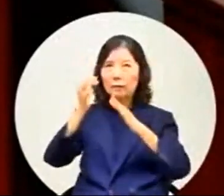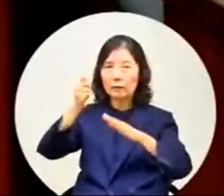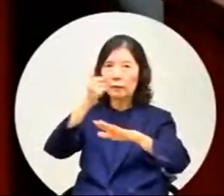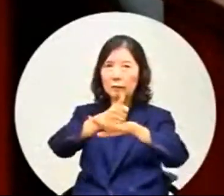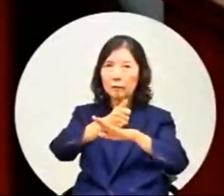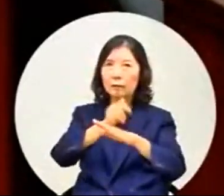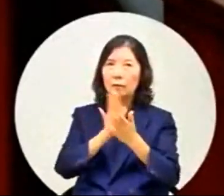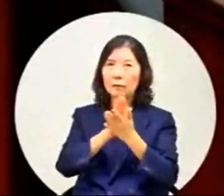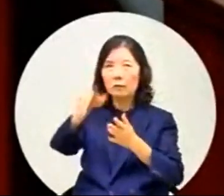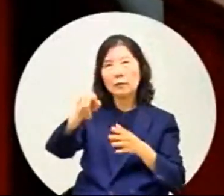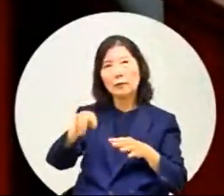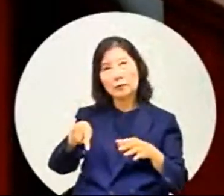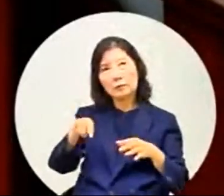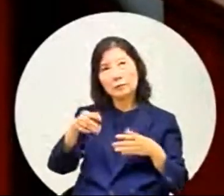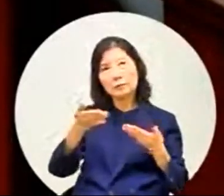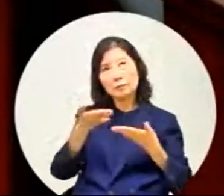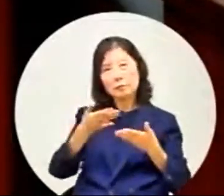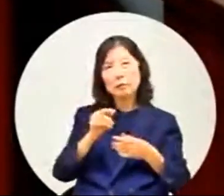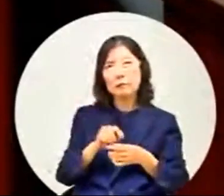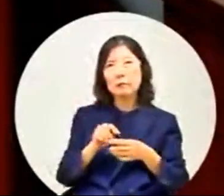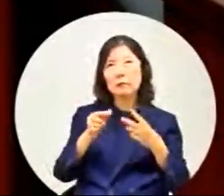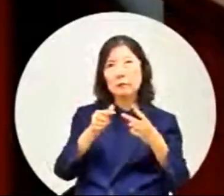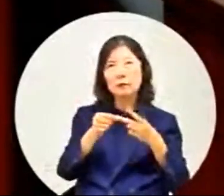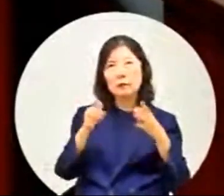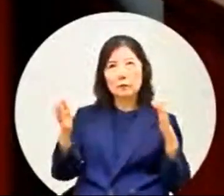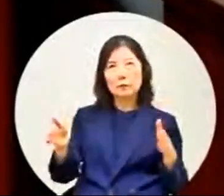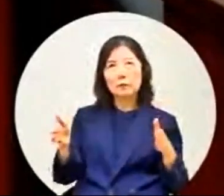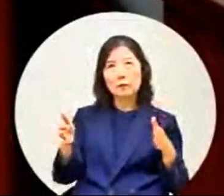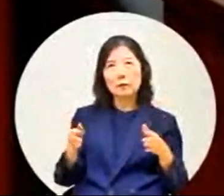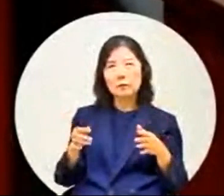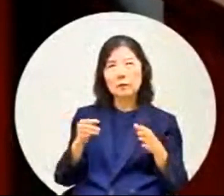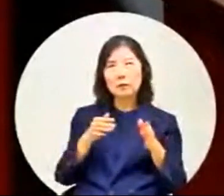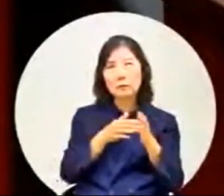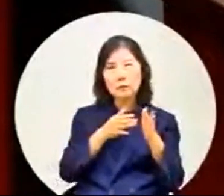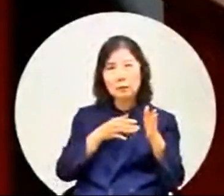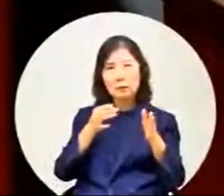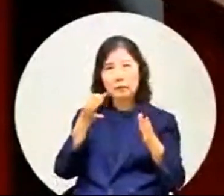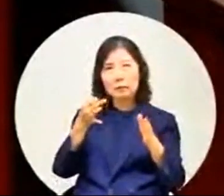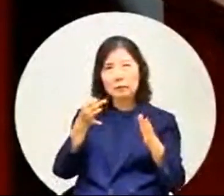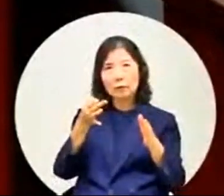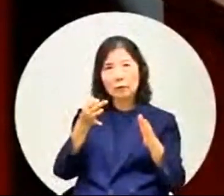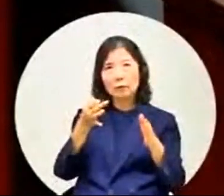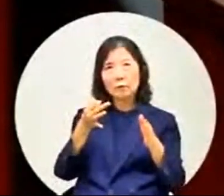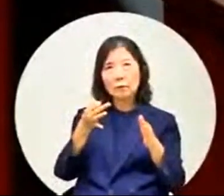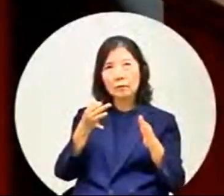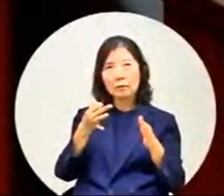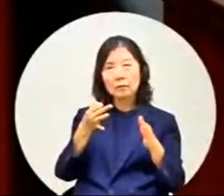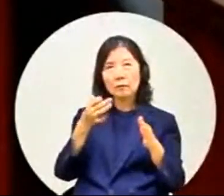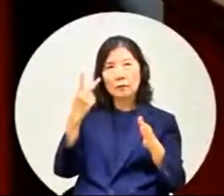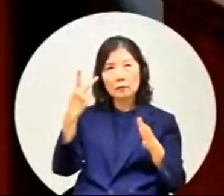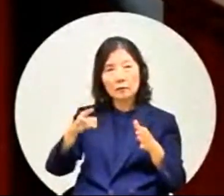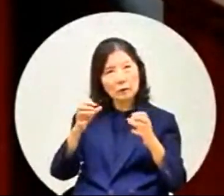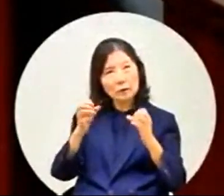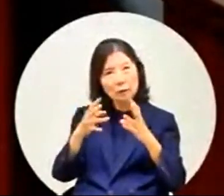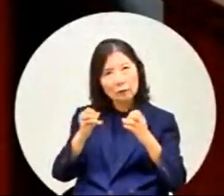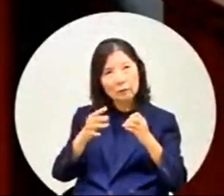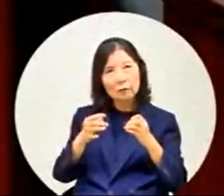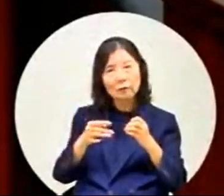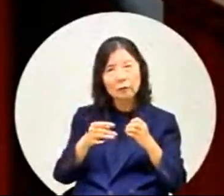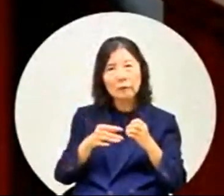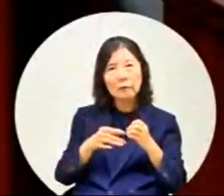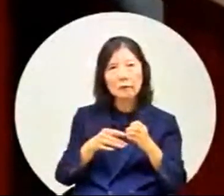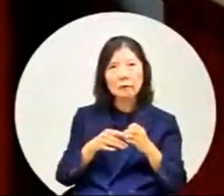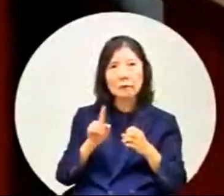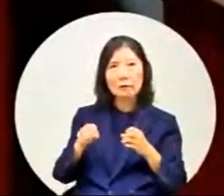这个案子变怎样？二阶车厢的经费再议。所以